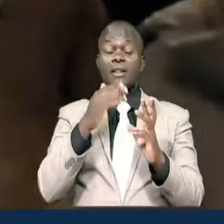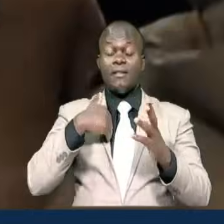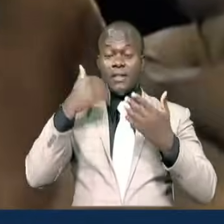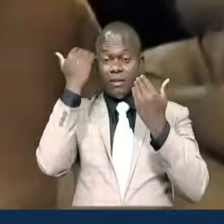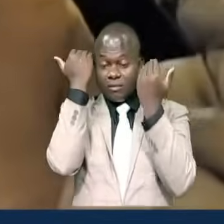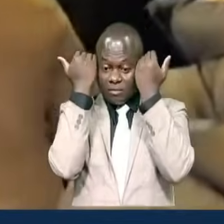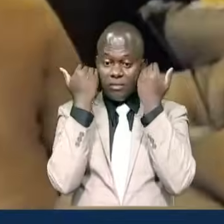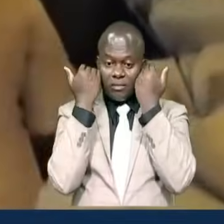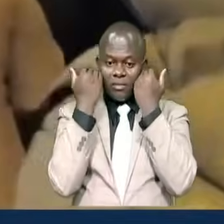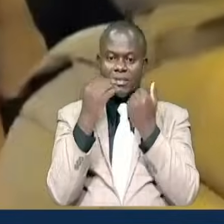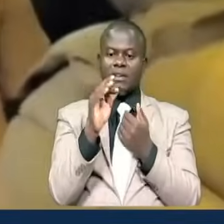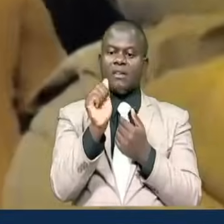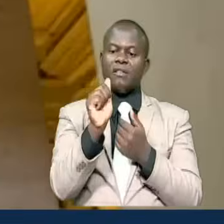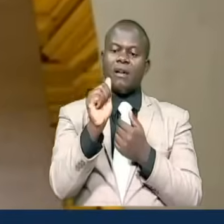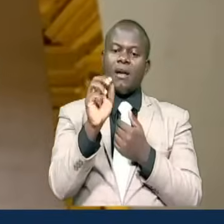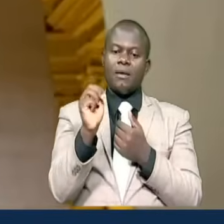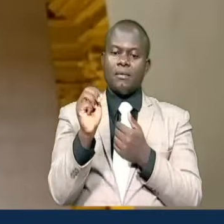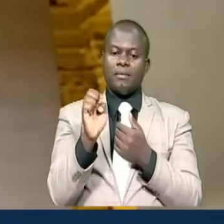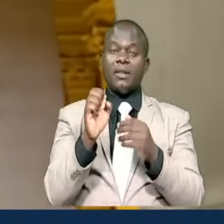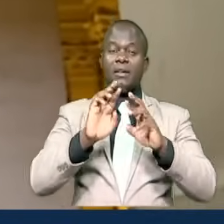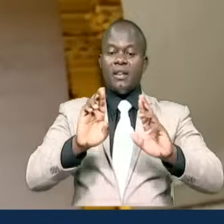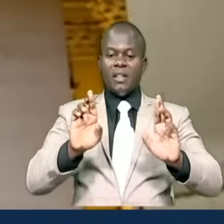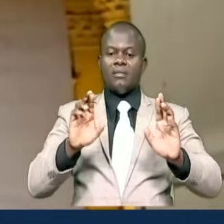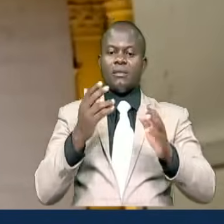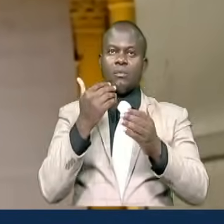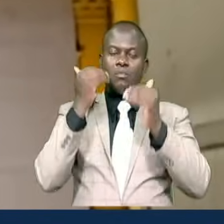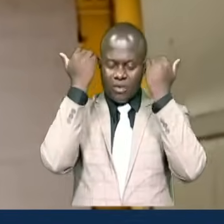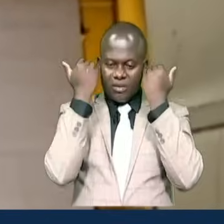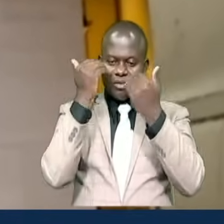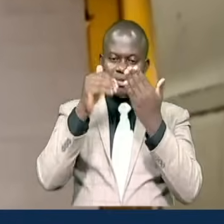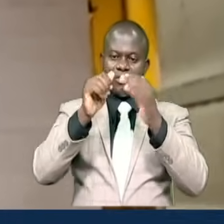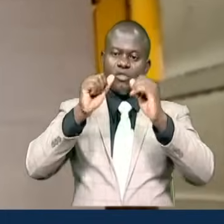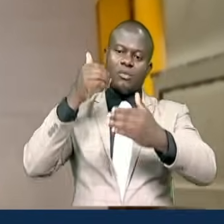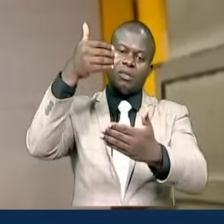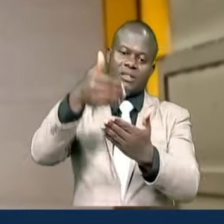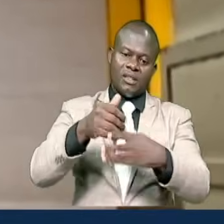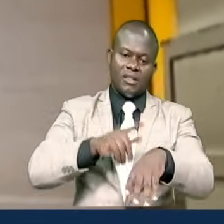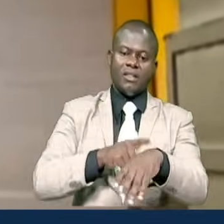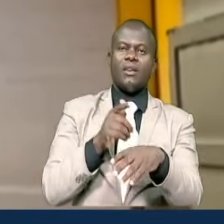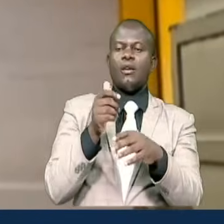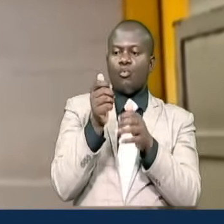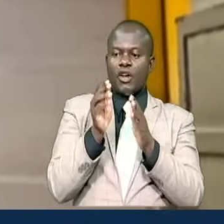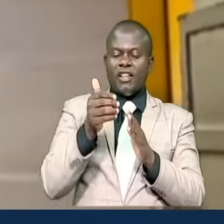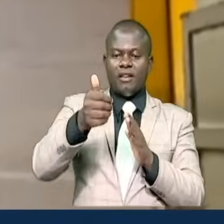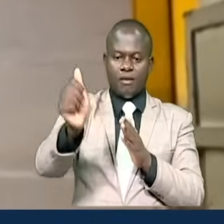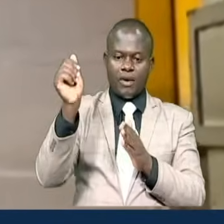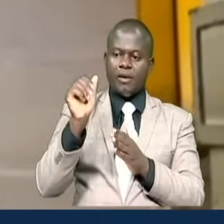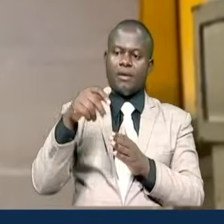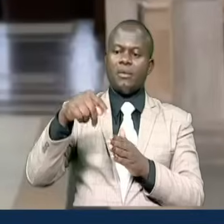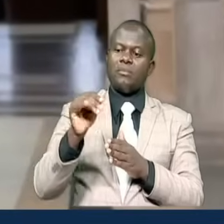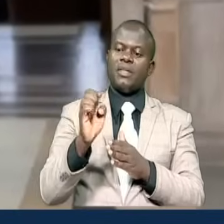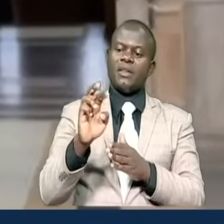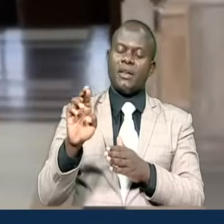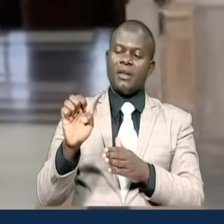urukiko. Flame yavuze ko yiteguye kujurira mu nkiko zose zishoboka kugeza umukiriya we Pierre Basabose abonye